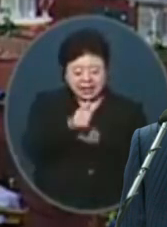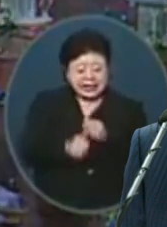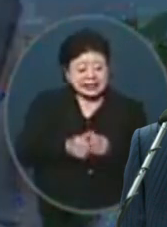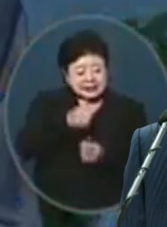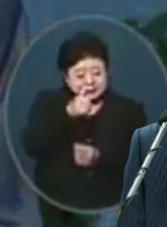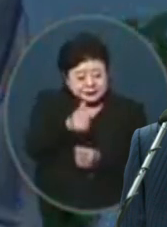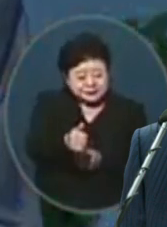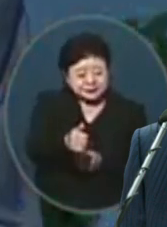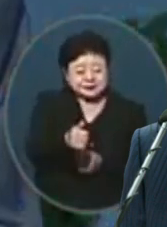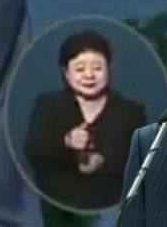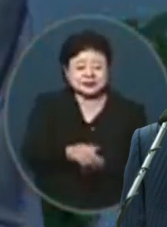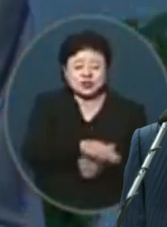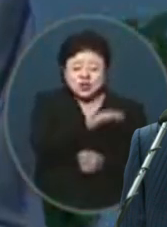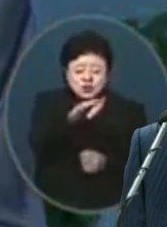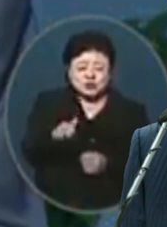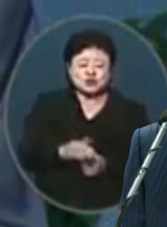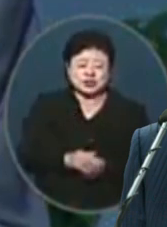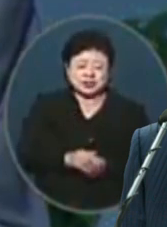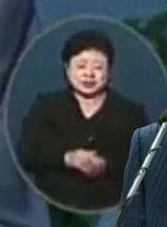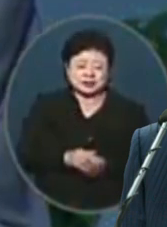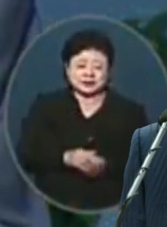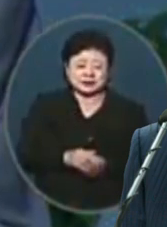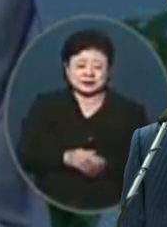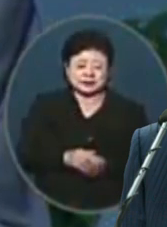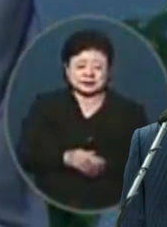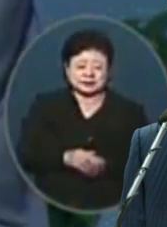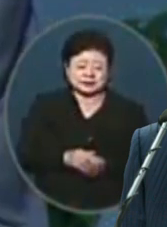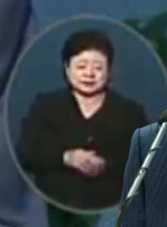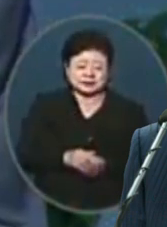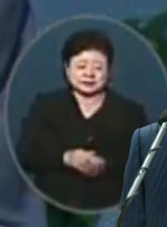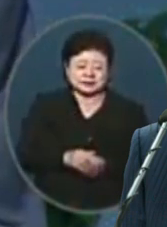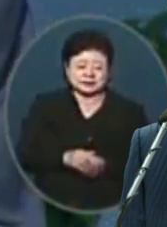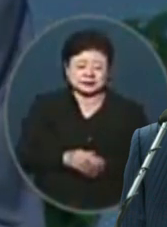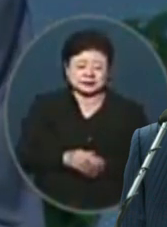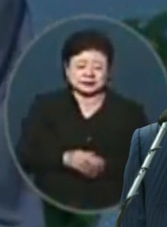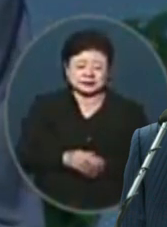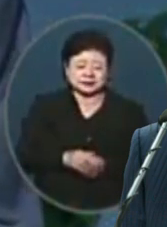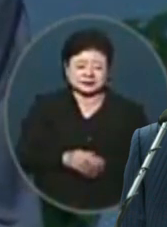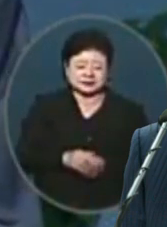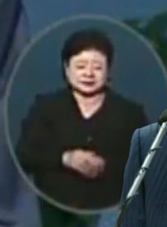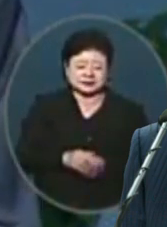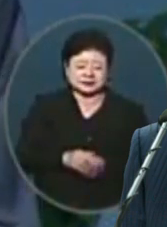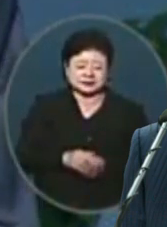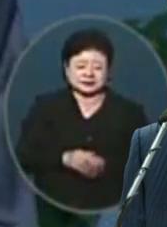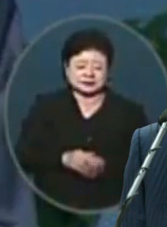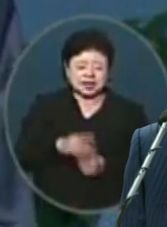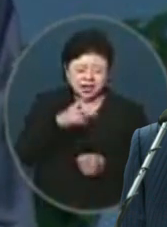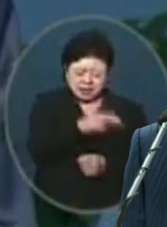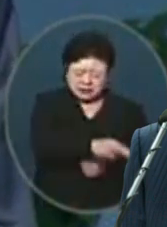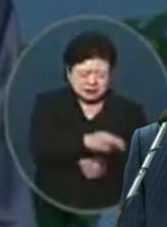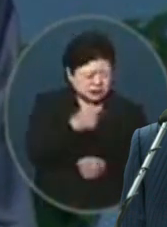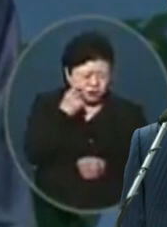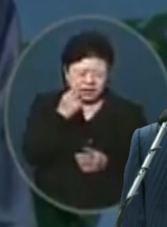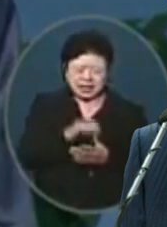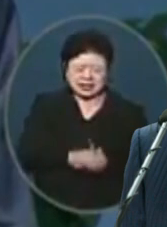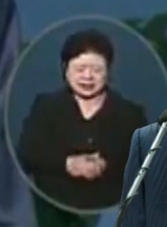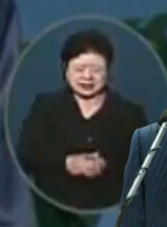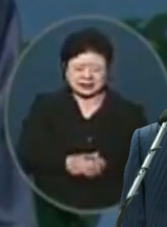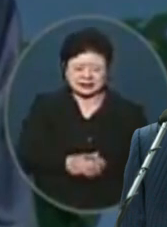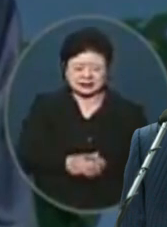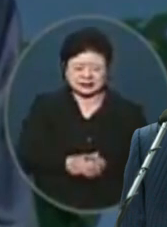하나님과 우리 관계는 아예 끊을 수가 없는 것입니다.